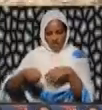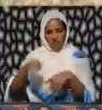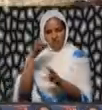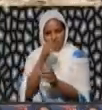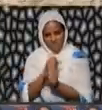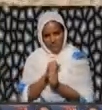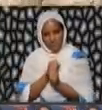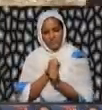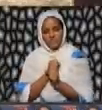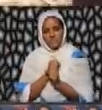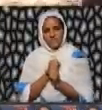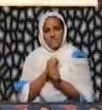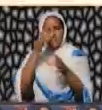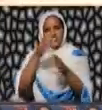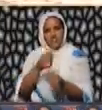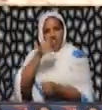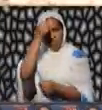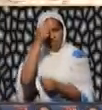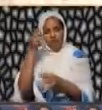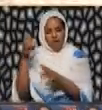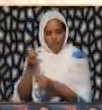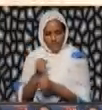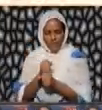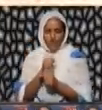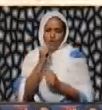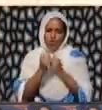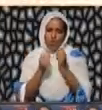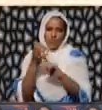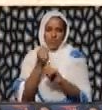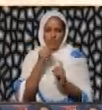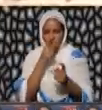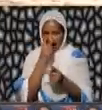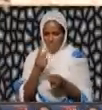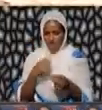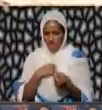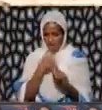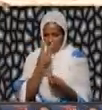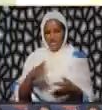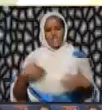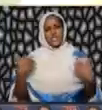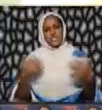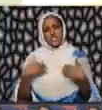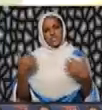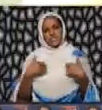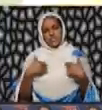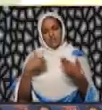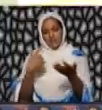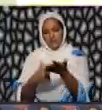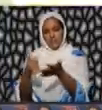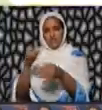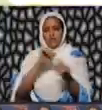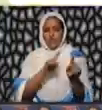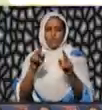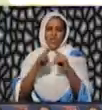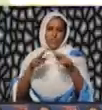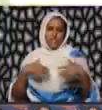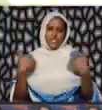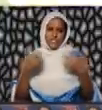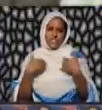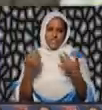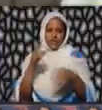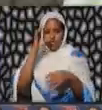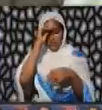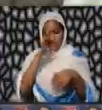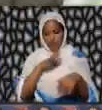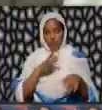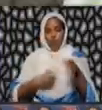ሻንጣ፣ እንትን ጥላዬን፣ መጽሐፍቶች እች ሁሉ ይዞ ሩጦ ይሄዳል እና ያን ሳየው ደስ ይለኛል። በጣም እጅግ ደስ የሚለኝ ደግሞ ከዚህ በዚህ ደግሞ በጣም